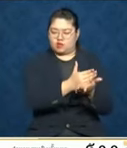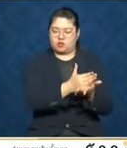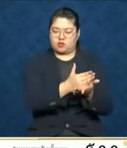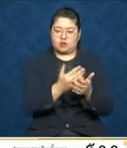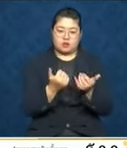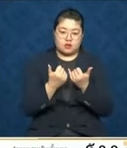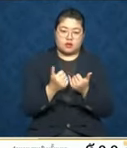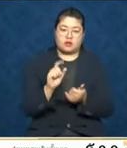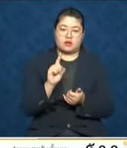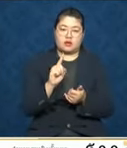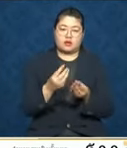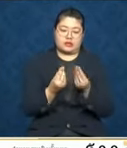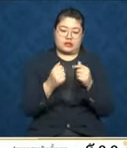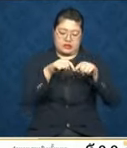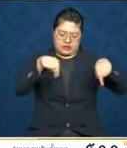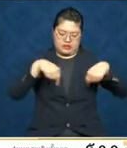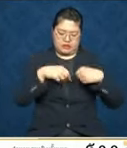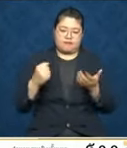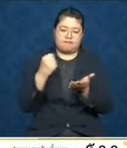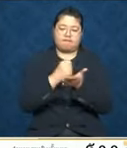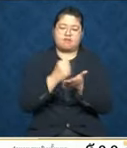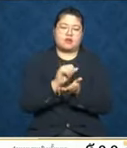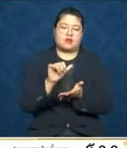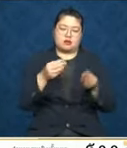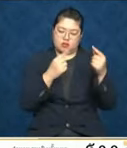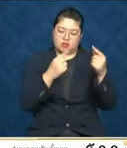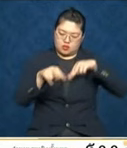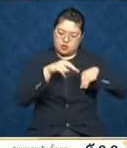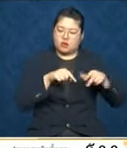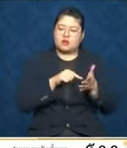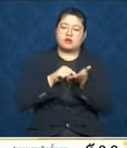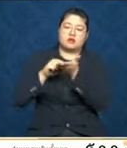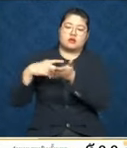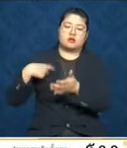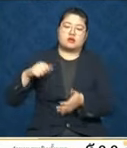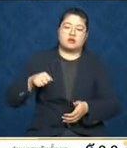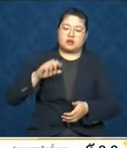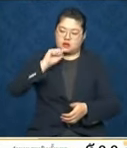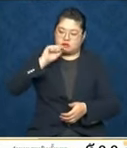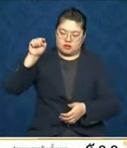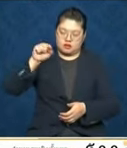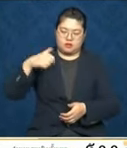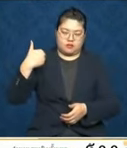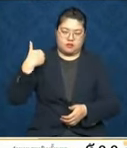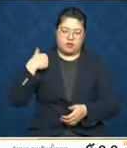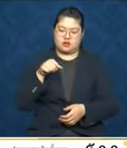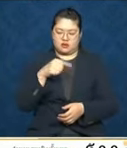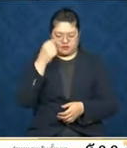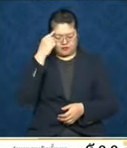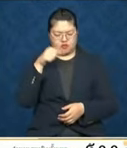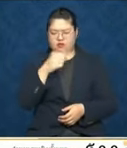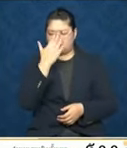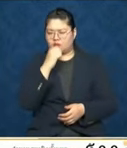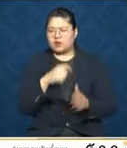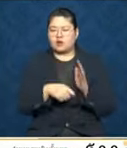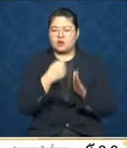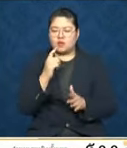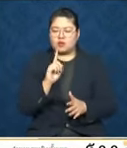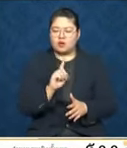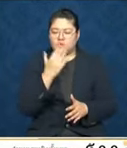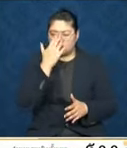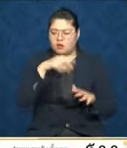ที่แปลงที่ยังไม่ได้ผ่านการพิสูจน์สิทธิ์จะให้ไปร้องต่อศาลปกครองถามว่าทำแบบนี้เพื่ออะไรครับหลอก